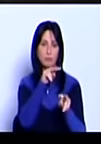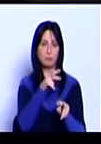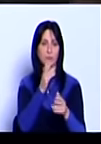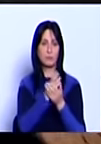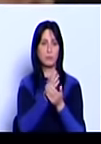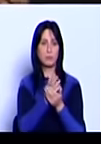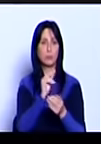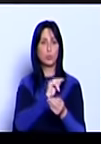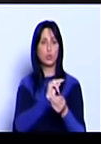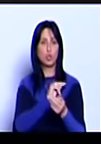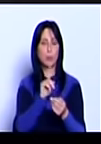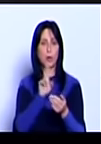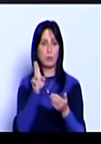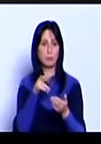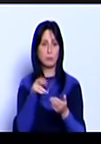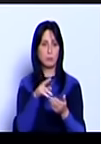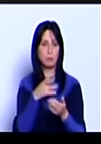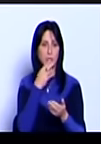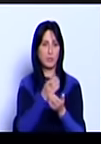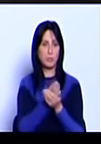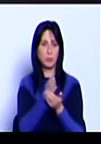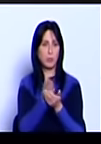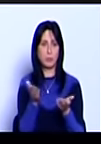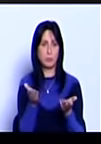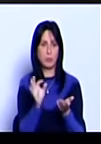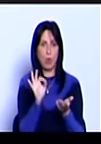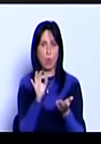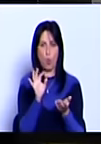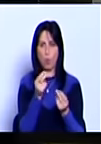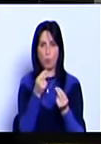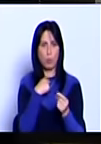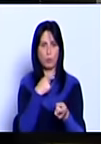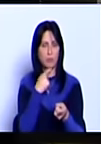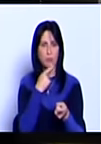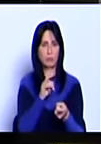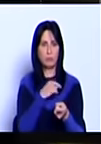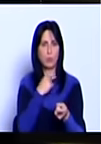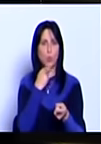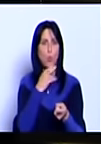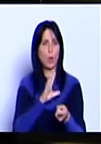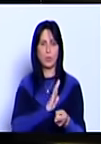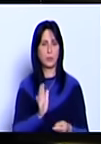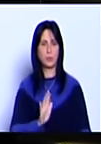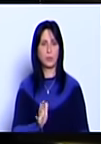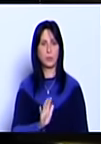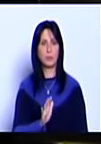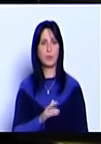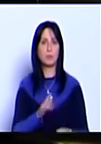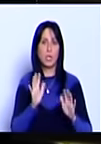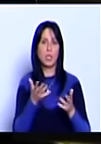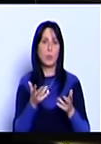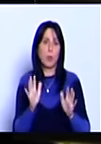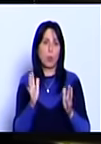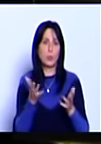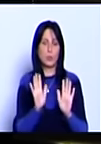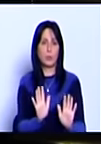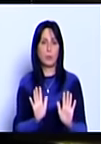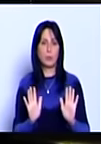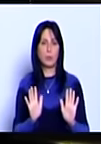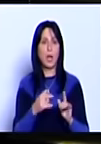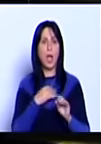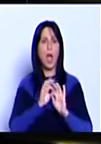თვალყურს, მუშაობენ რაღაცა თავთავის მიმართულებით. მე ახლა ამისთვის მართალი გითხრათ, საერთოდ არ მიმწევია ყურადღება, ხდება ისე როგორც ხდება.